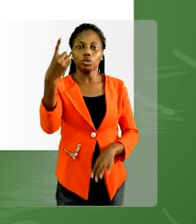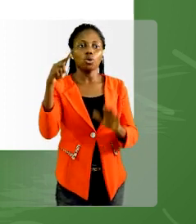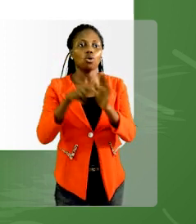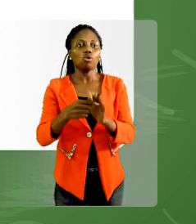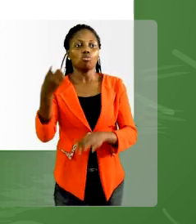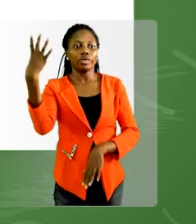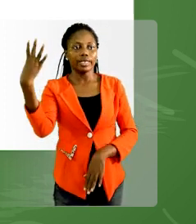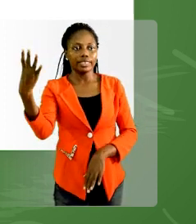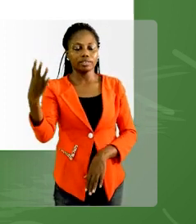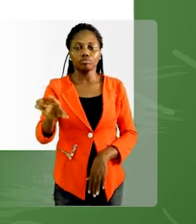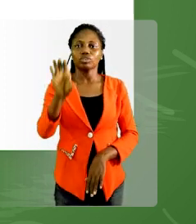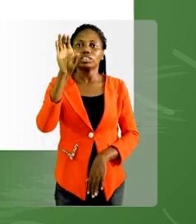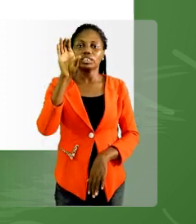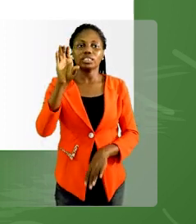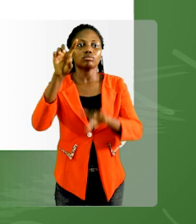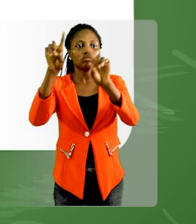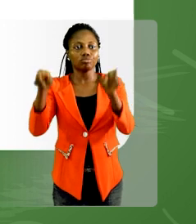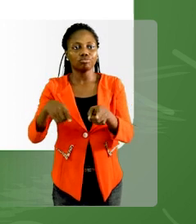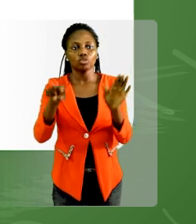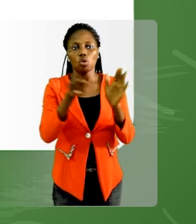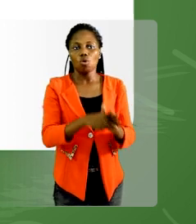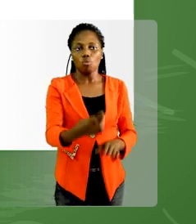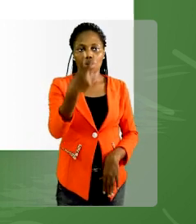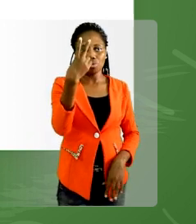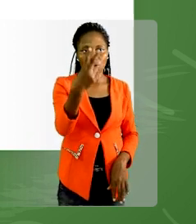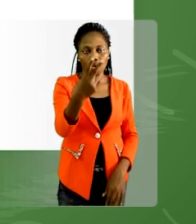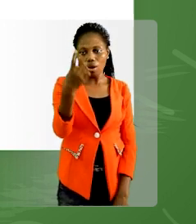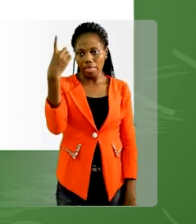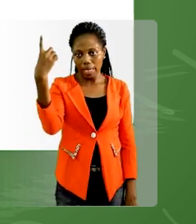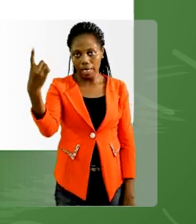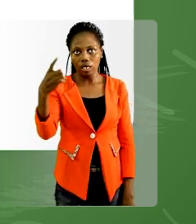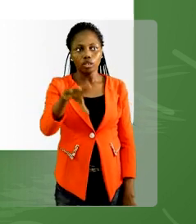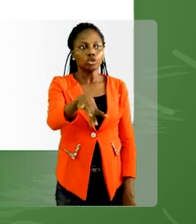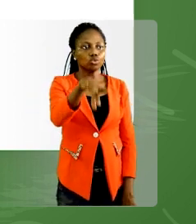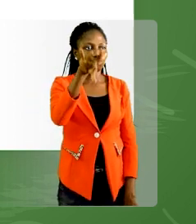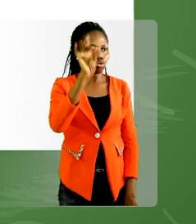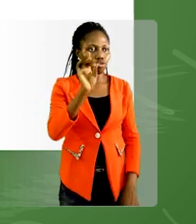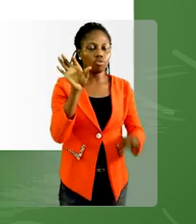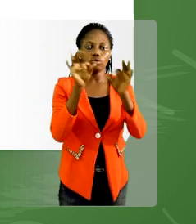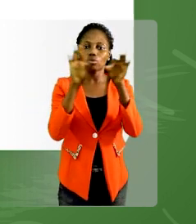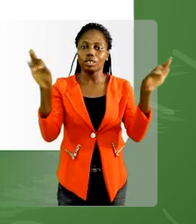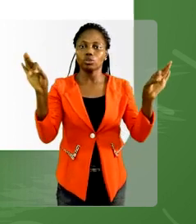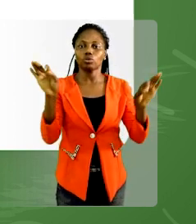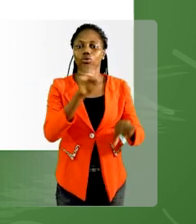et C de coordonnées moins 2, 1. Donc, détermine une équation